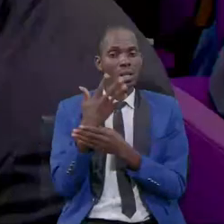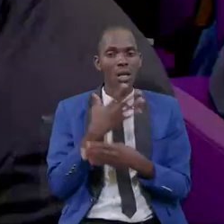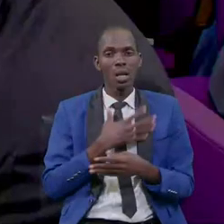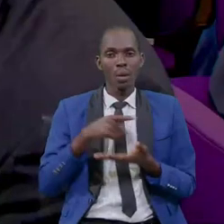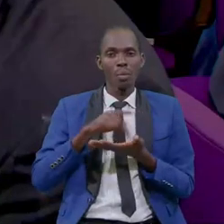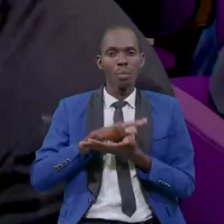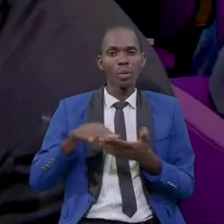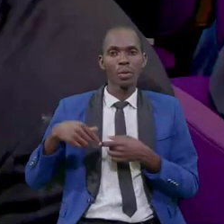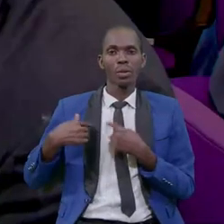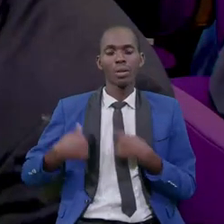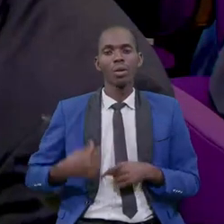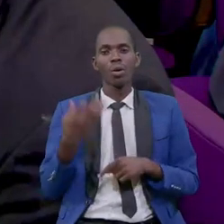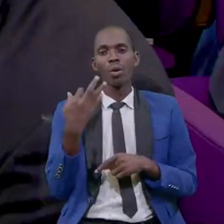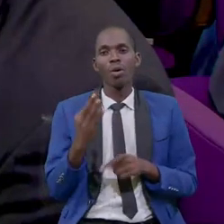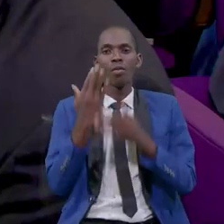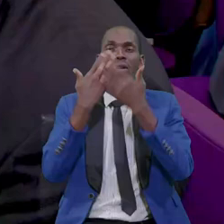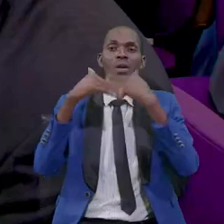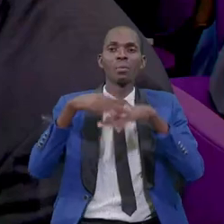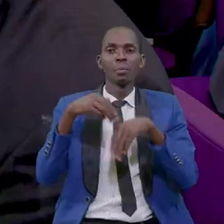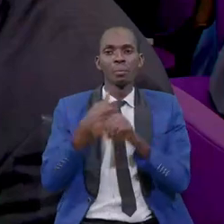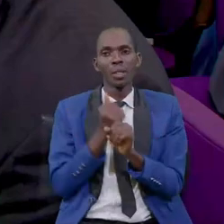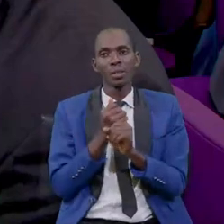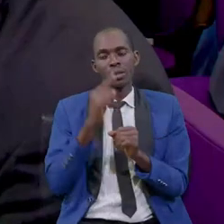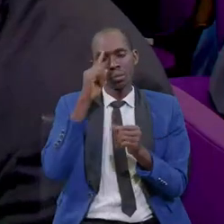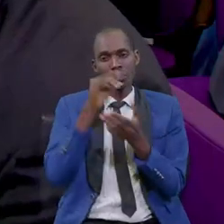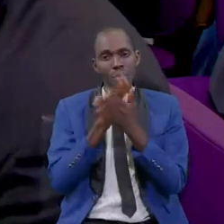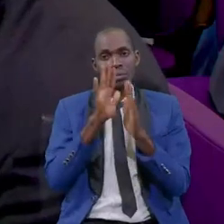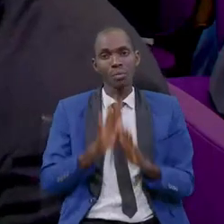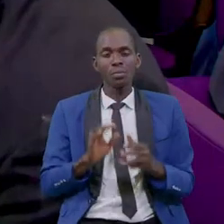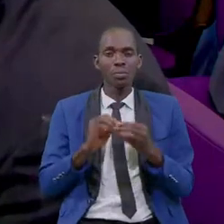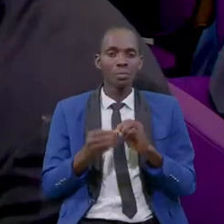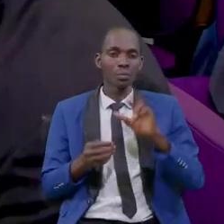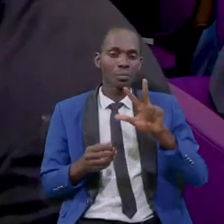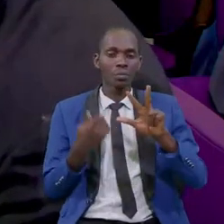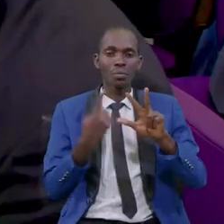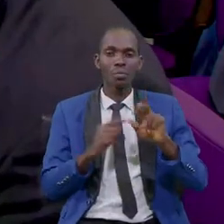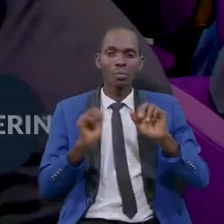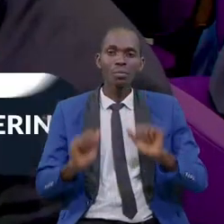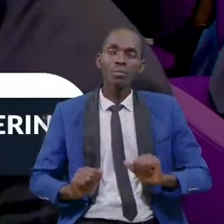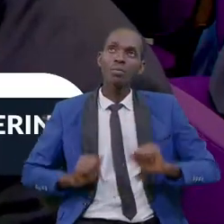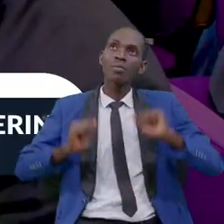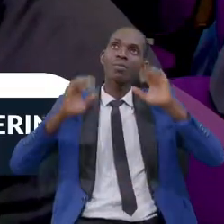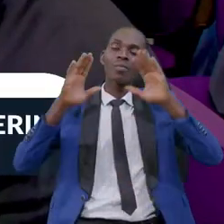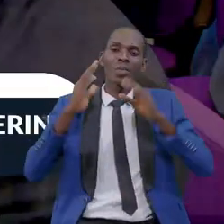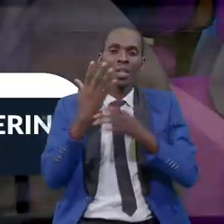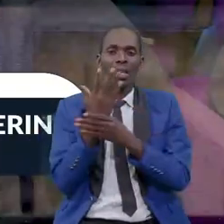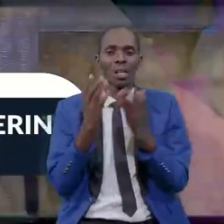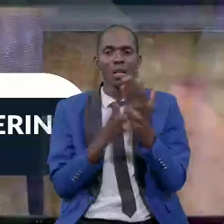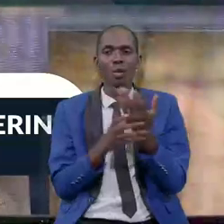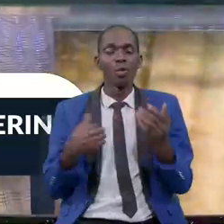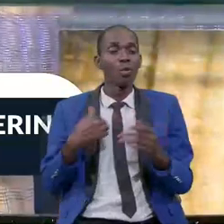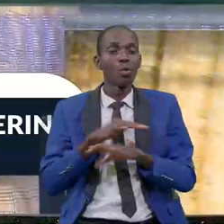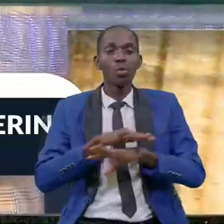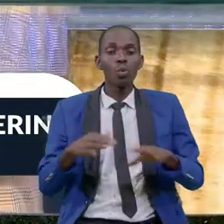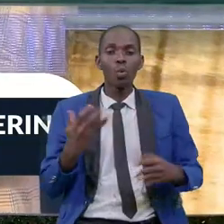et les cœurs purs des saints en route pour le ciel. Trois, les mains consacrées. Alors, je ne veux pas